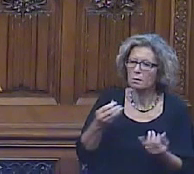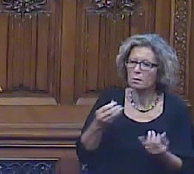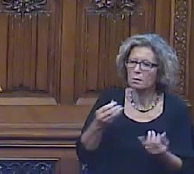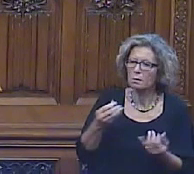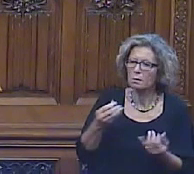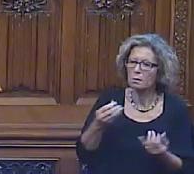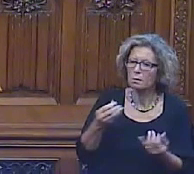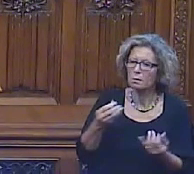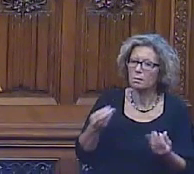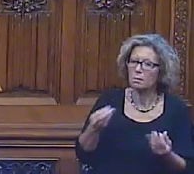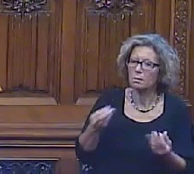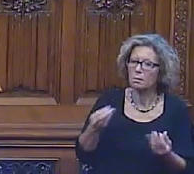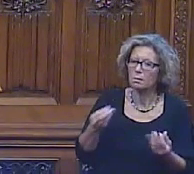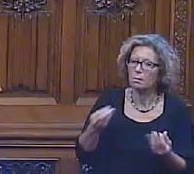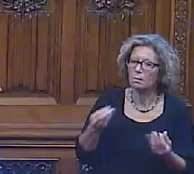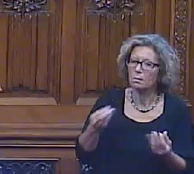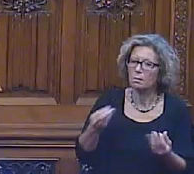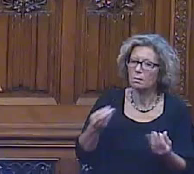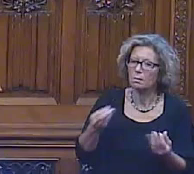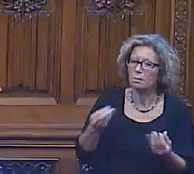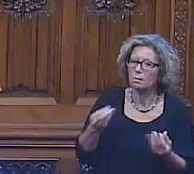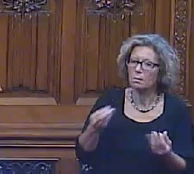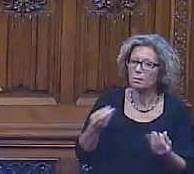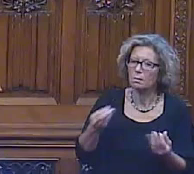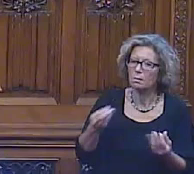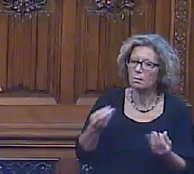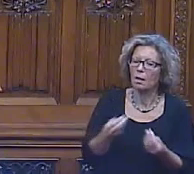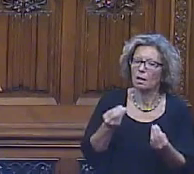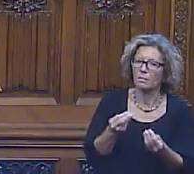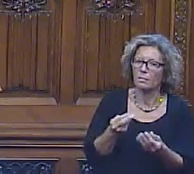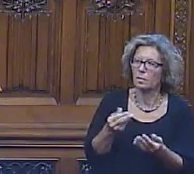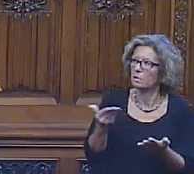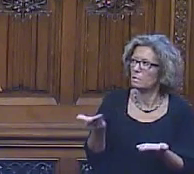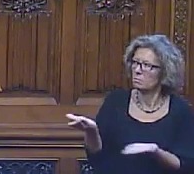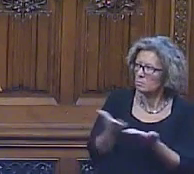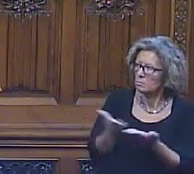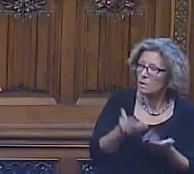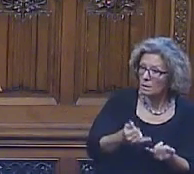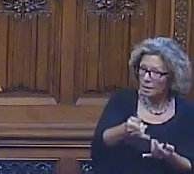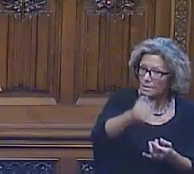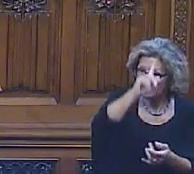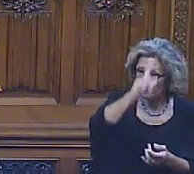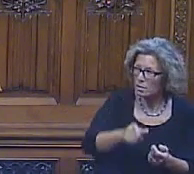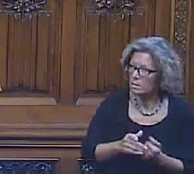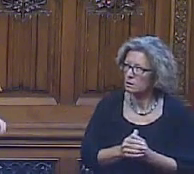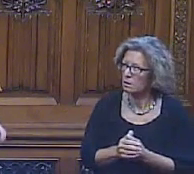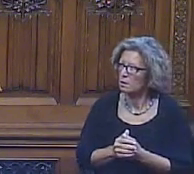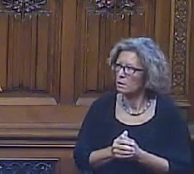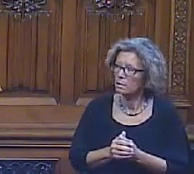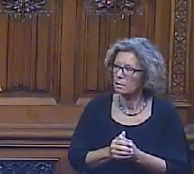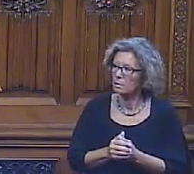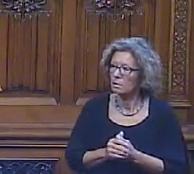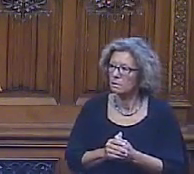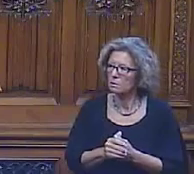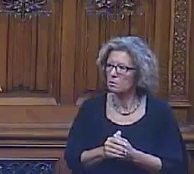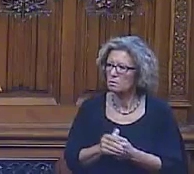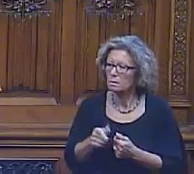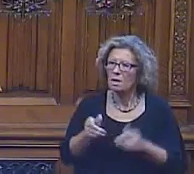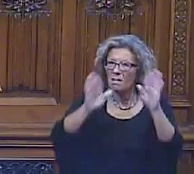Leopoldstadt, hat sich bei uns in der Leopoldstadt etwas ergeben. Jetzt wissen Sie es. In einer Nacht-